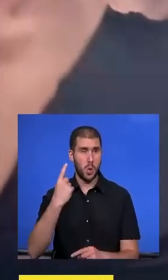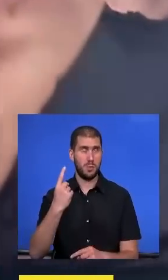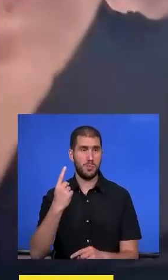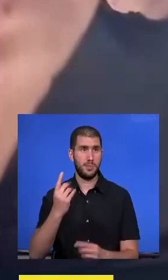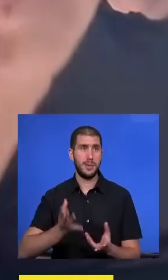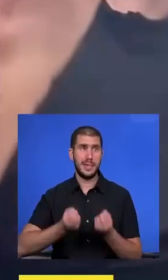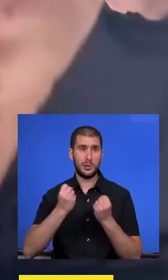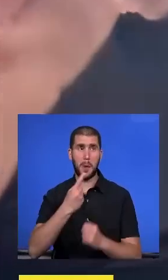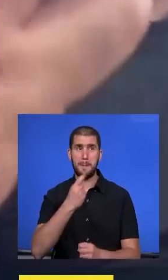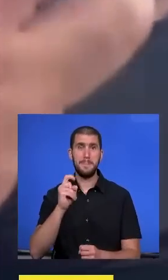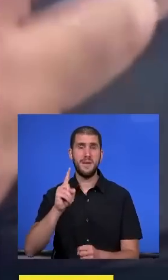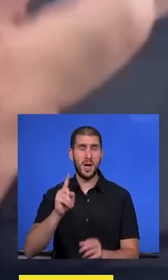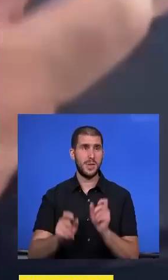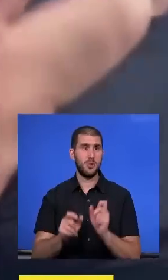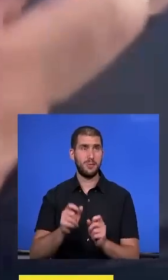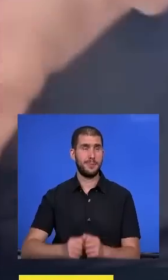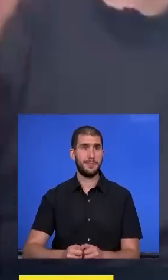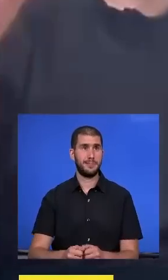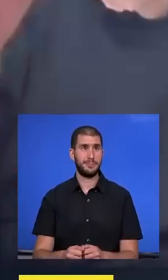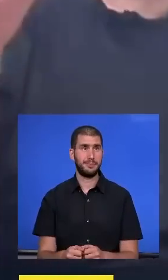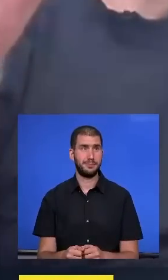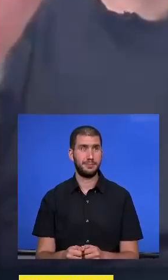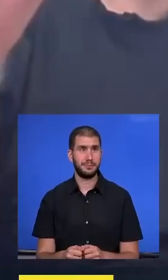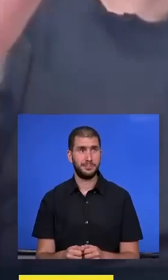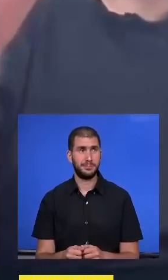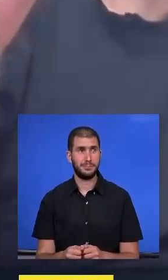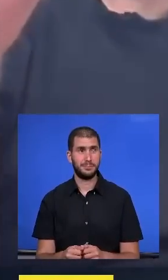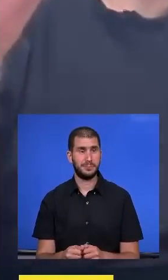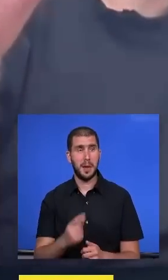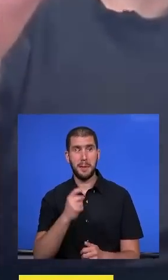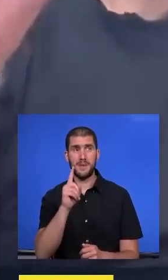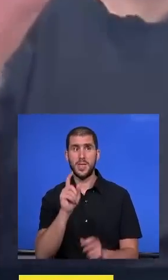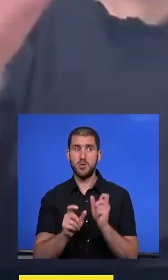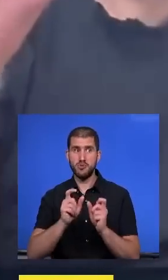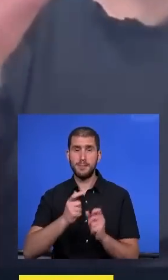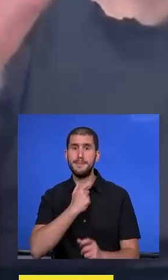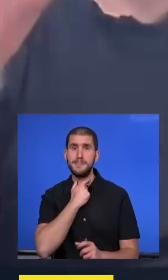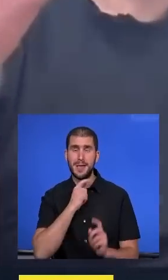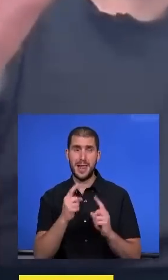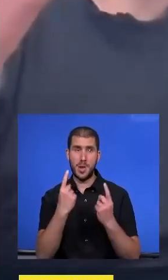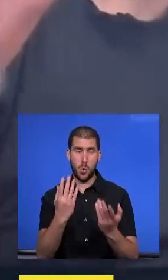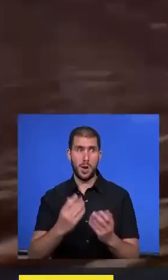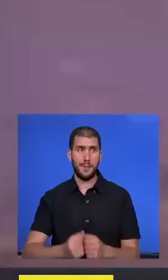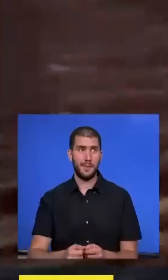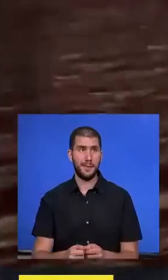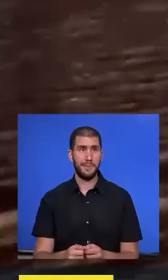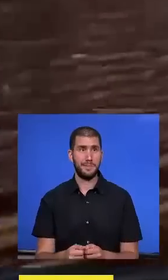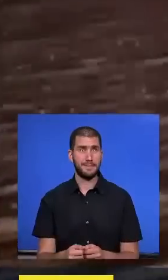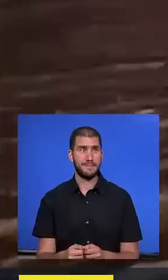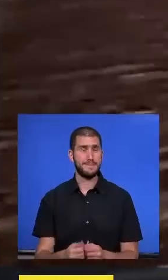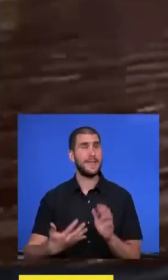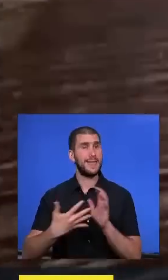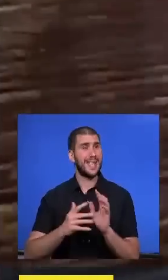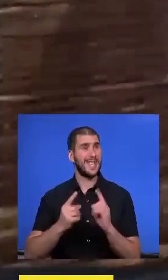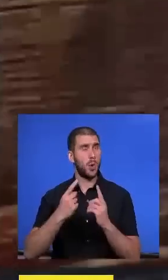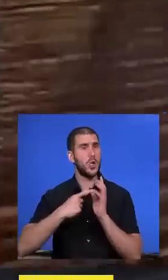אותו אירוע ניצו 101 איש, 101 אנשים שנקלעו לאירוע הזה. תחקיר האירוע